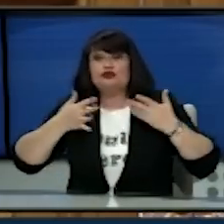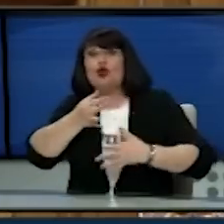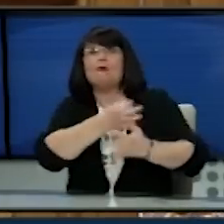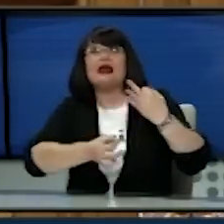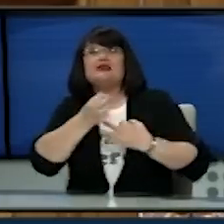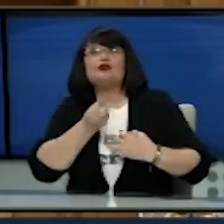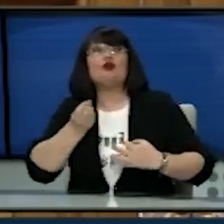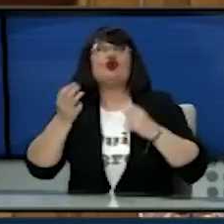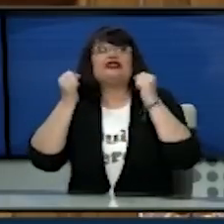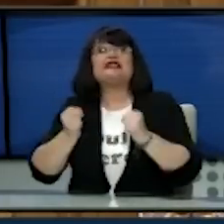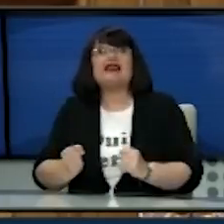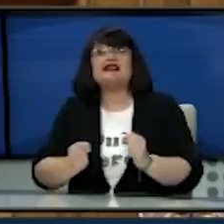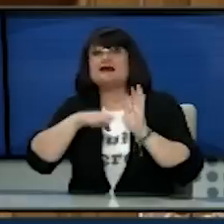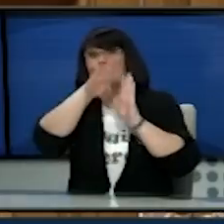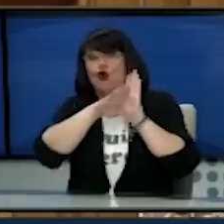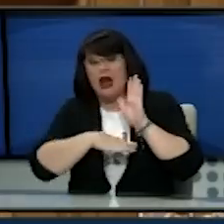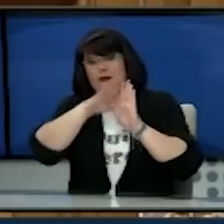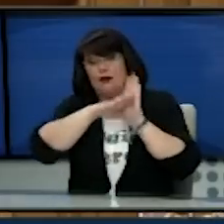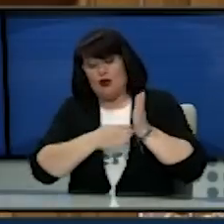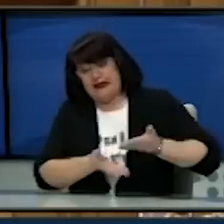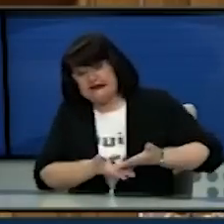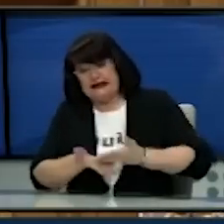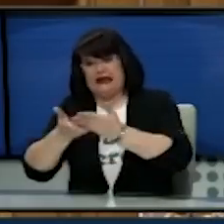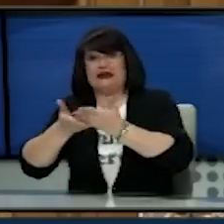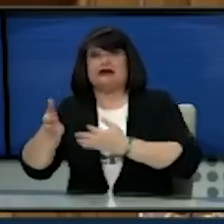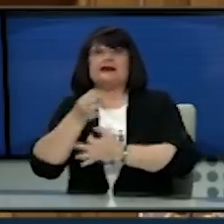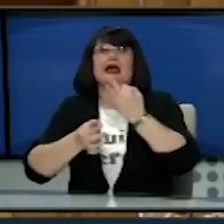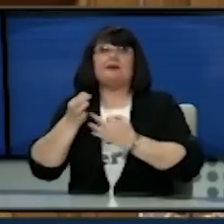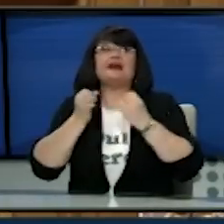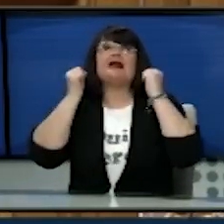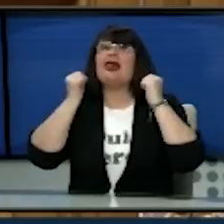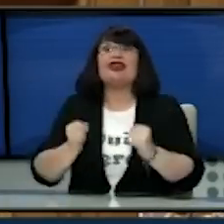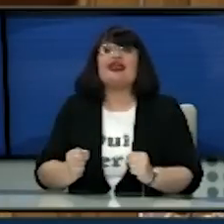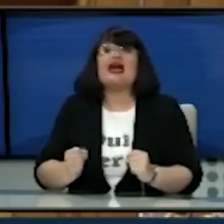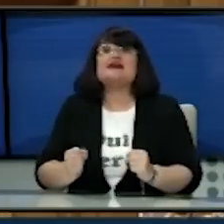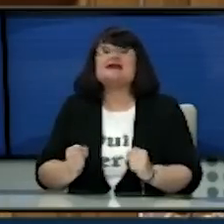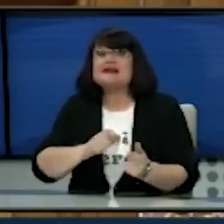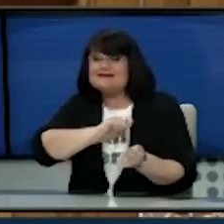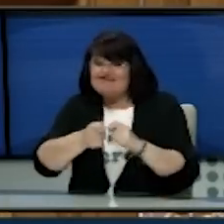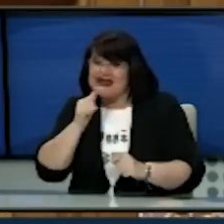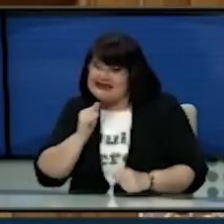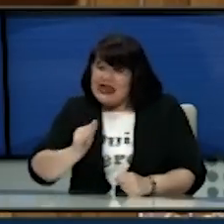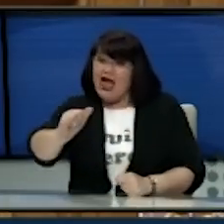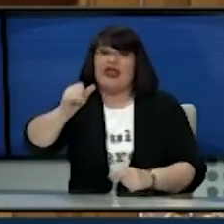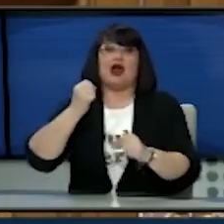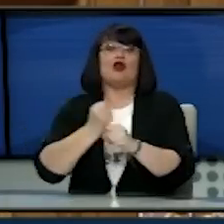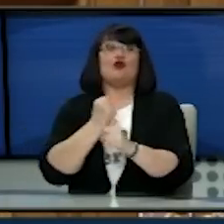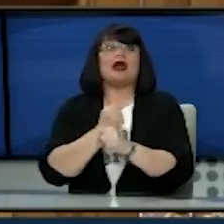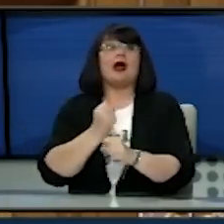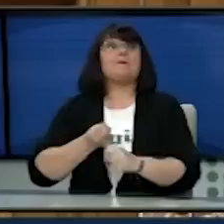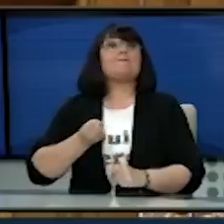πόσες θέσεις από αυτά τα δίθεν προγράμματα στήριξης μετατρέπονται σε σταθερή εργασία.